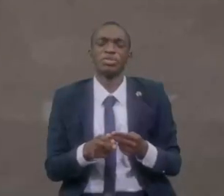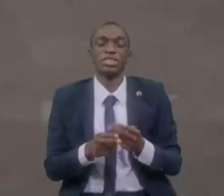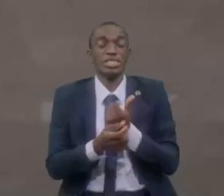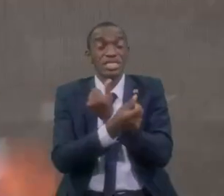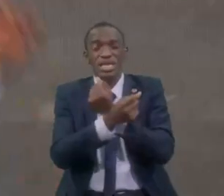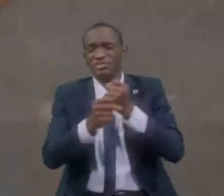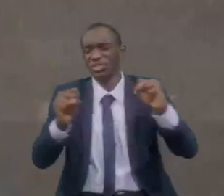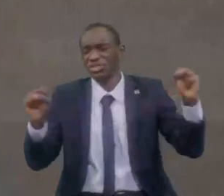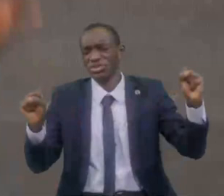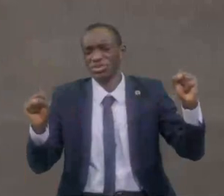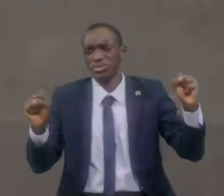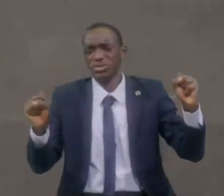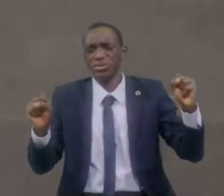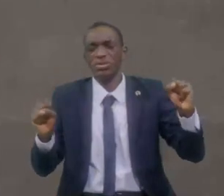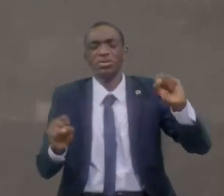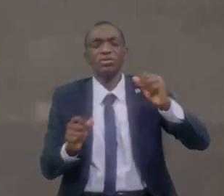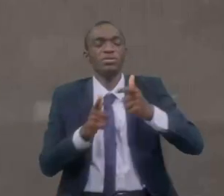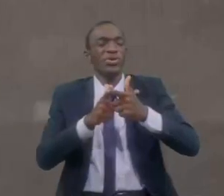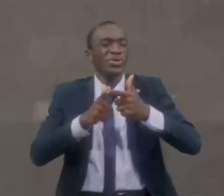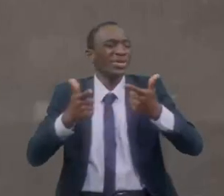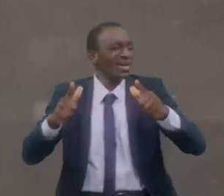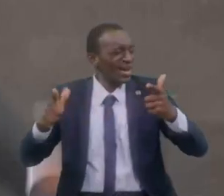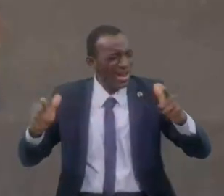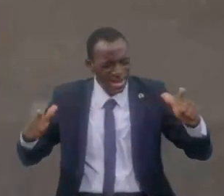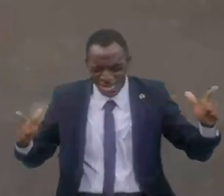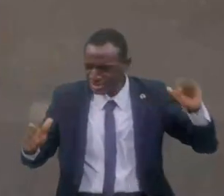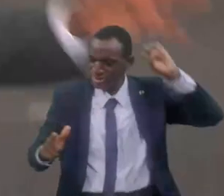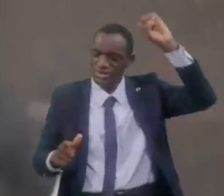Le salut, le grand salut,